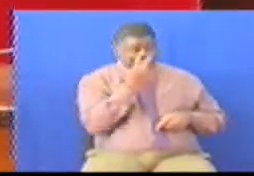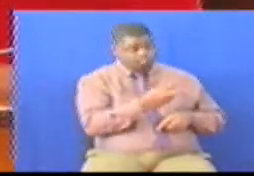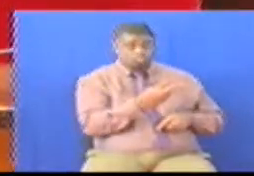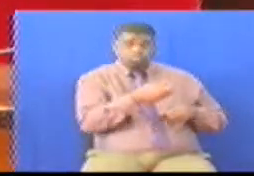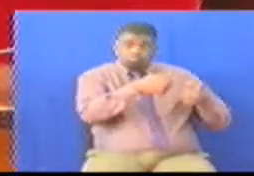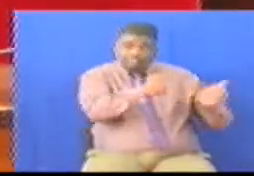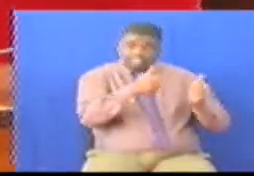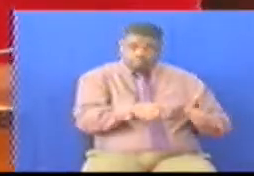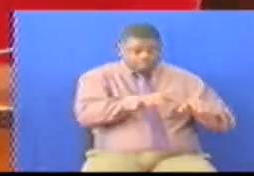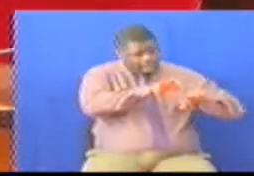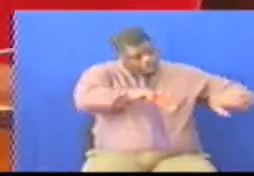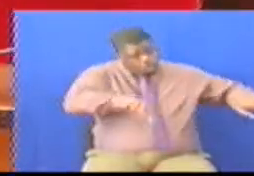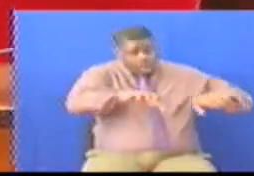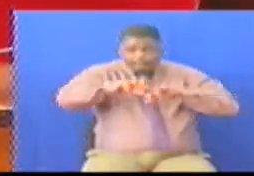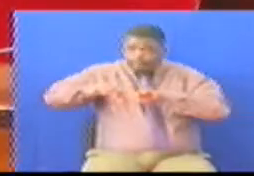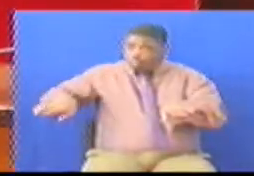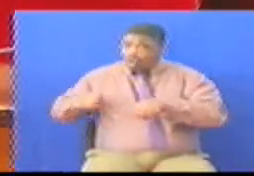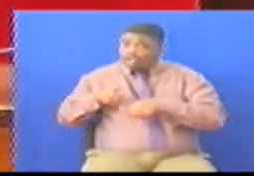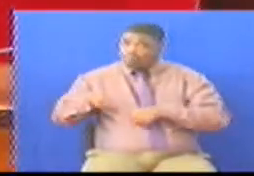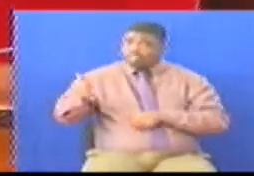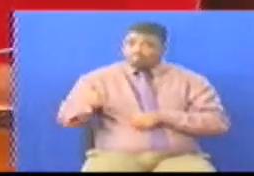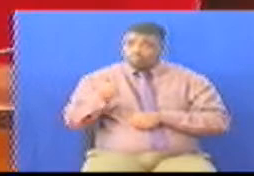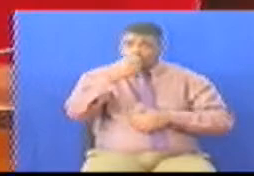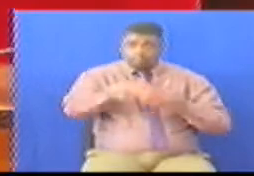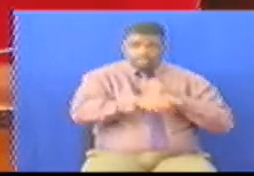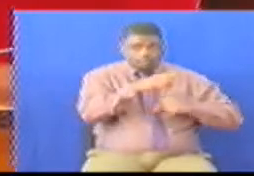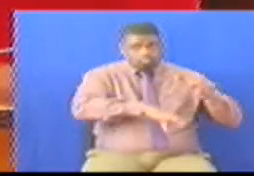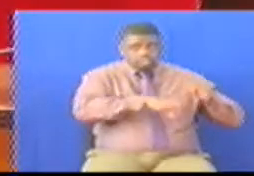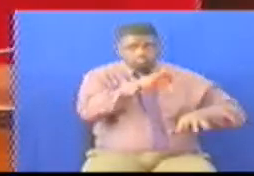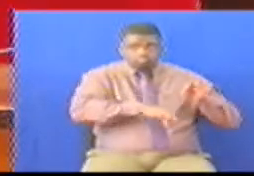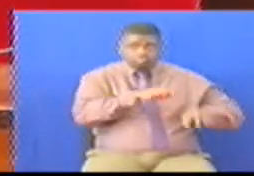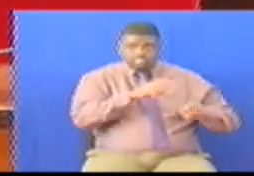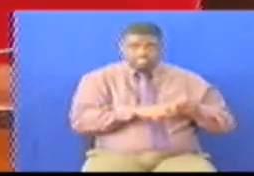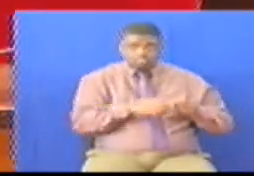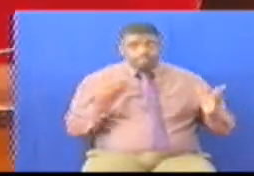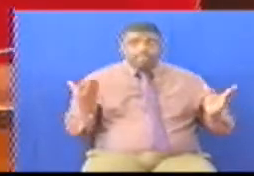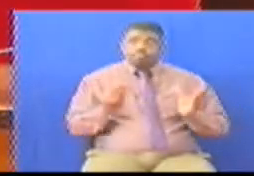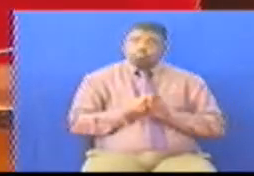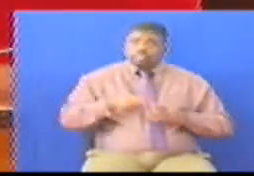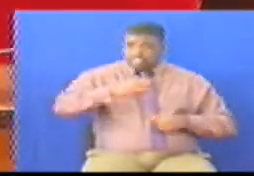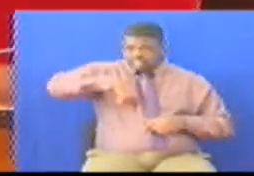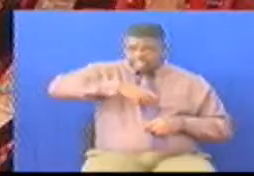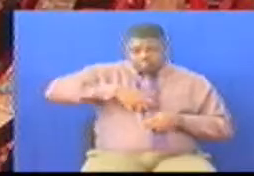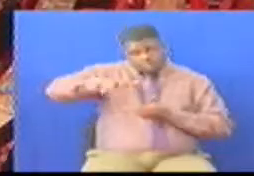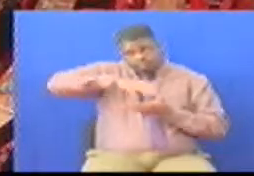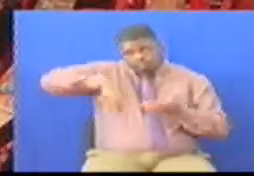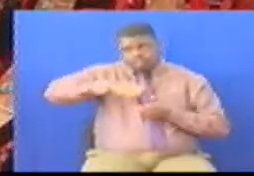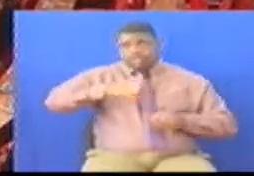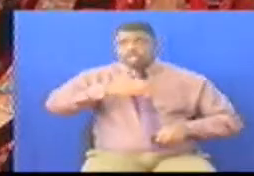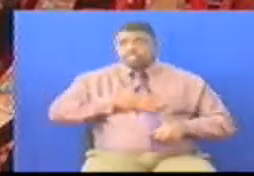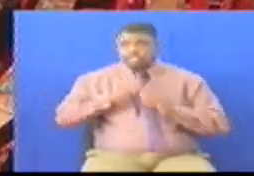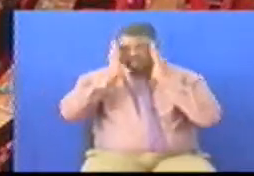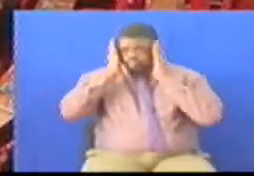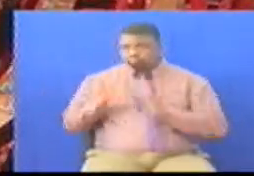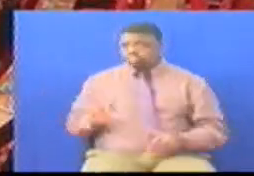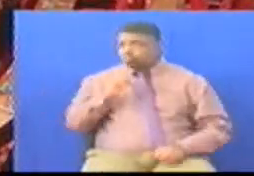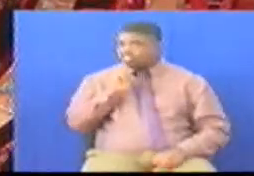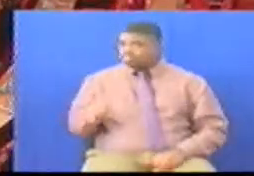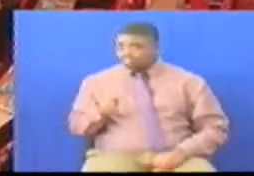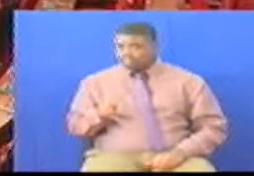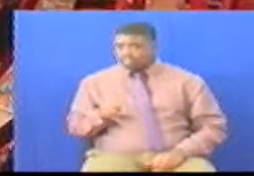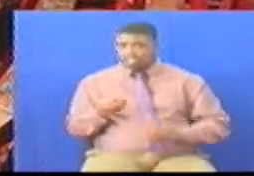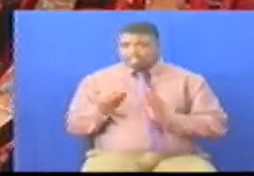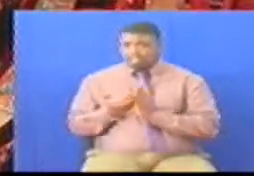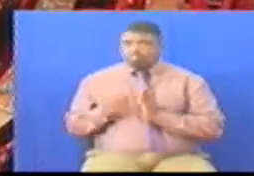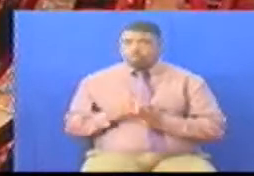nyinyi wenyewe pia mnabaguana? Wakati tunaelekea kwenye uchaguzi, kipindi hiki cha pamoja, sisi tunavurugana. Asante Mheshimiwa Spika,